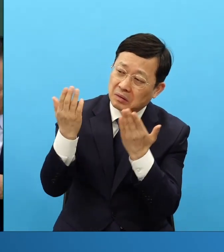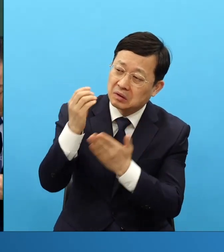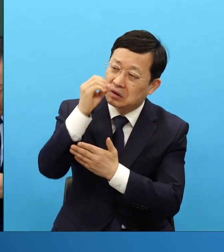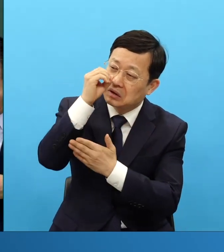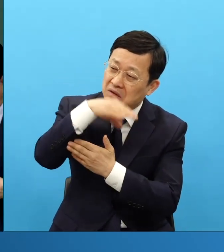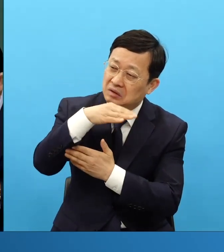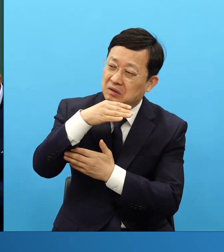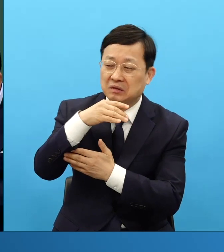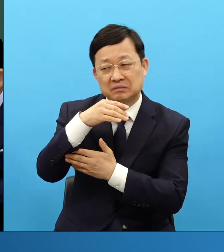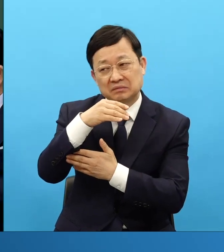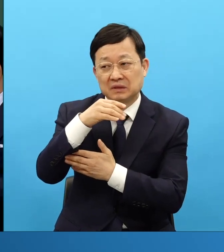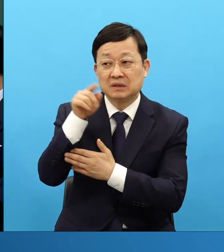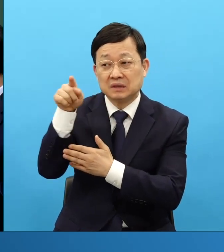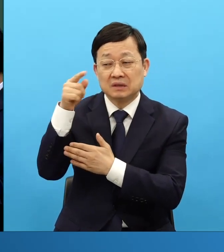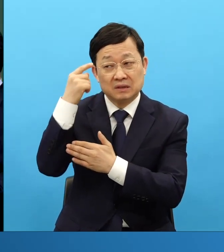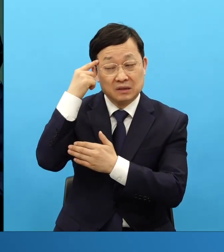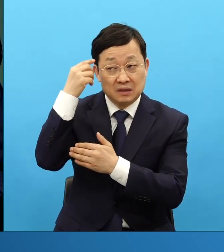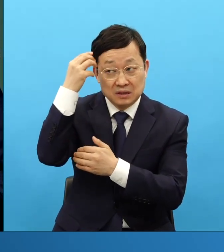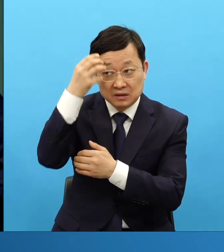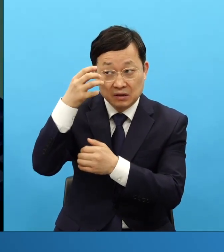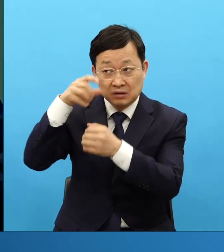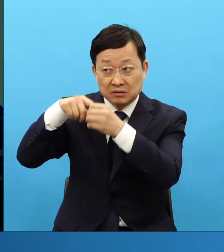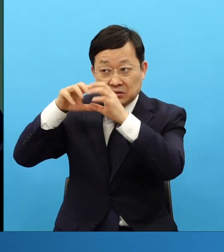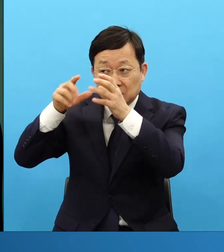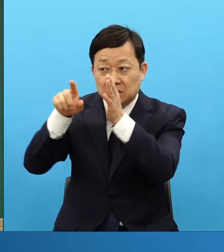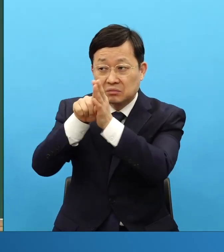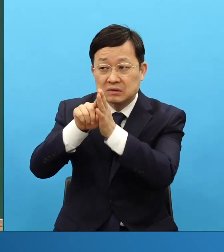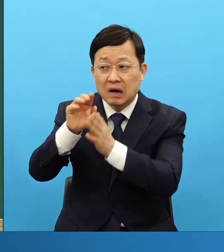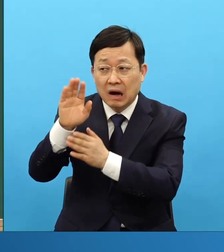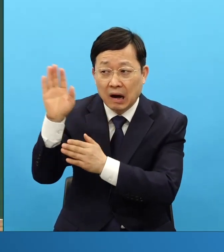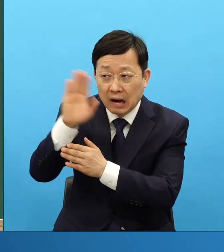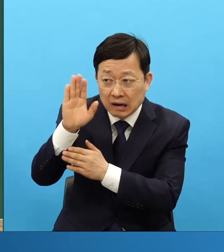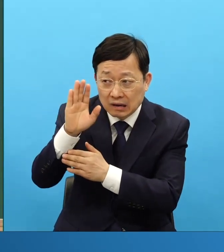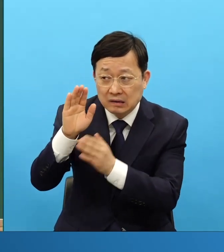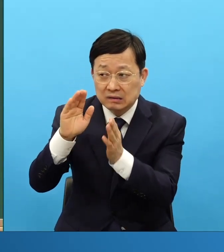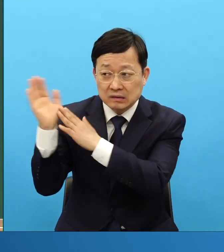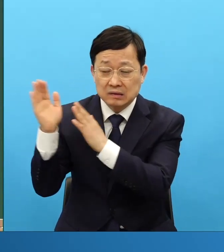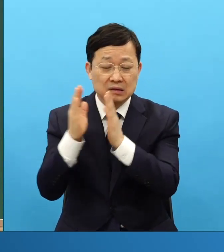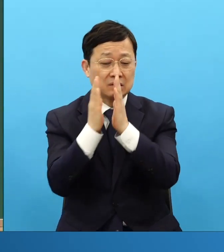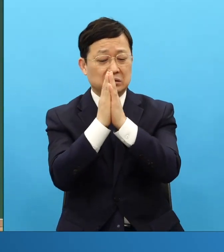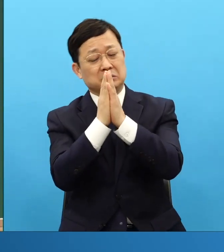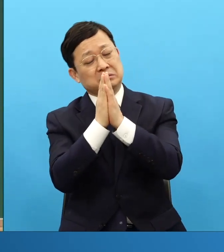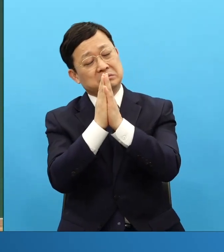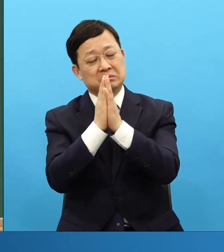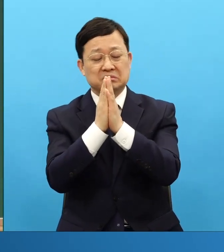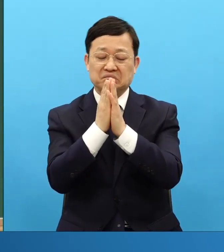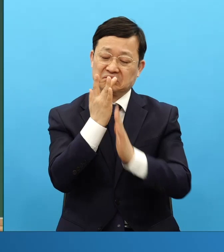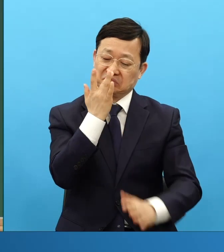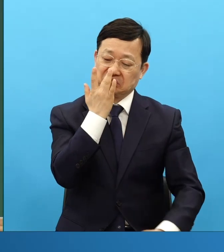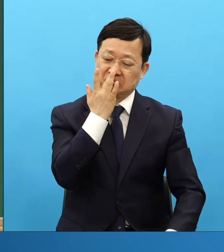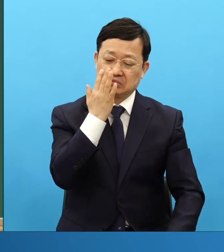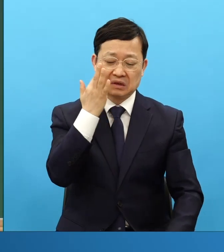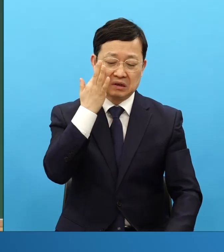of prayer, 영적인 거 실제 안 믿으니까요. because they don't actually believe in the spiritual 그리고 지금 things. 많은